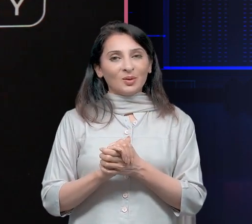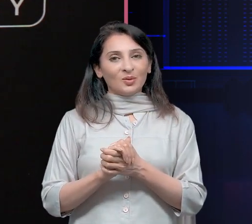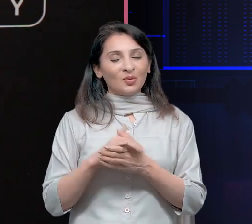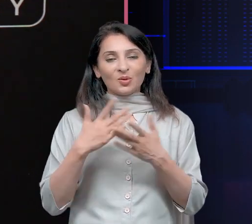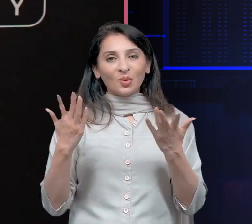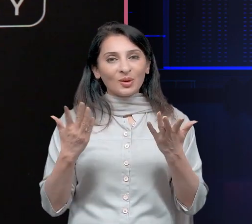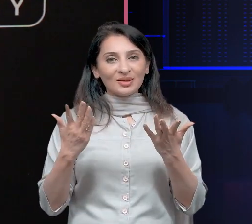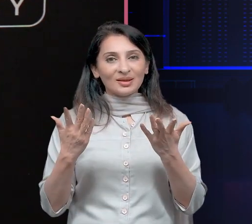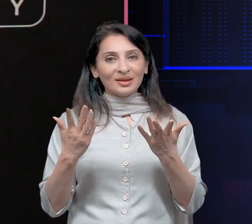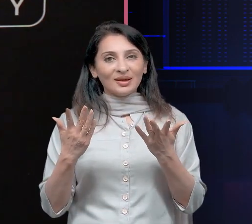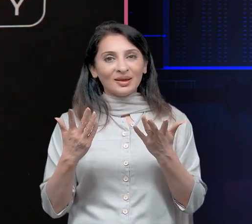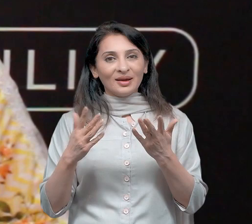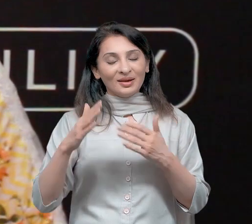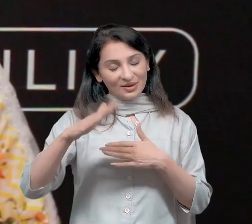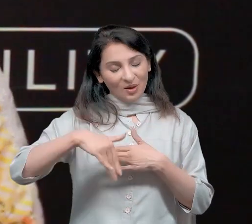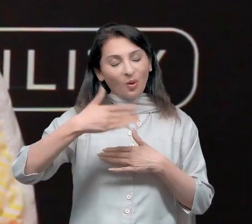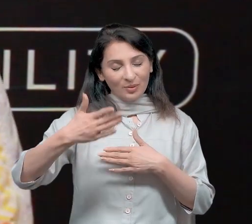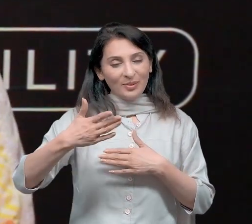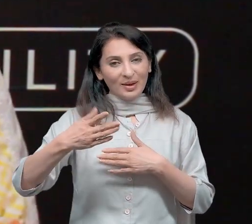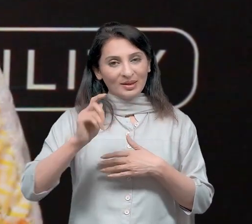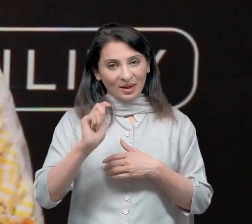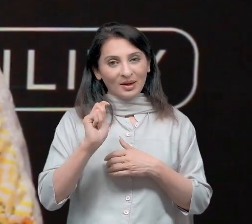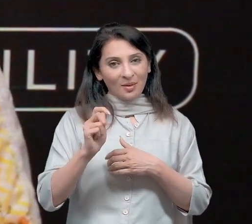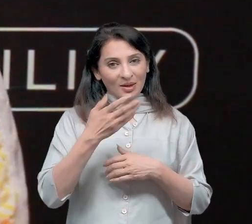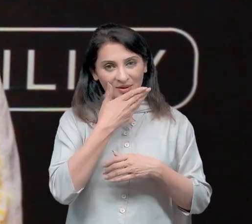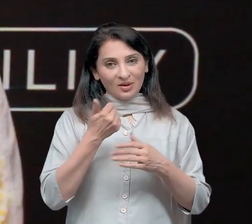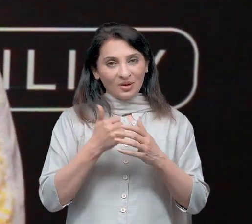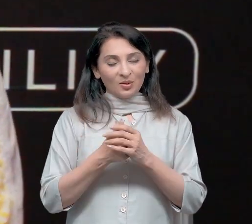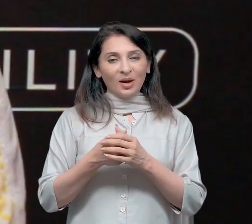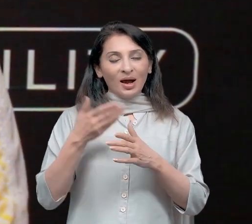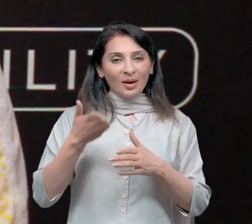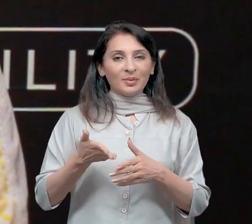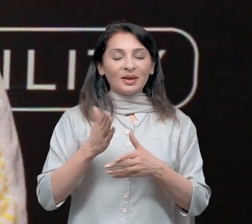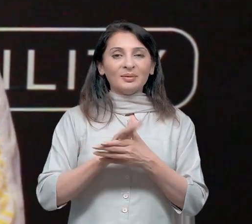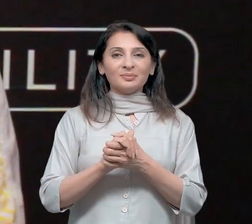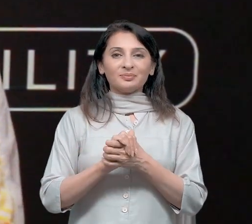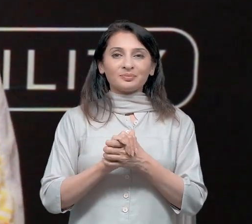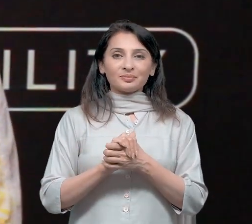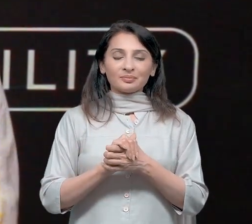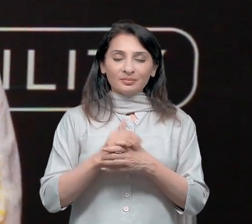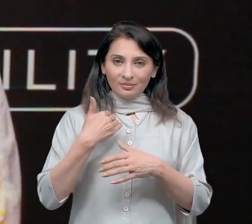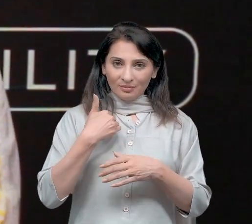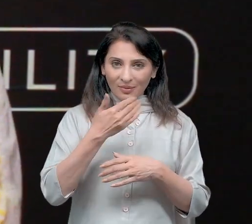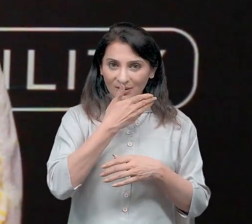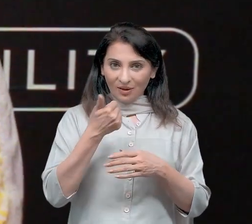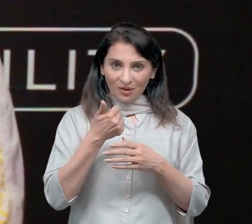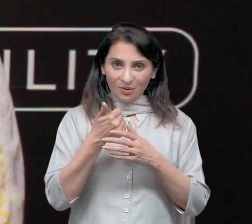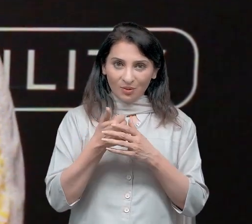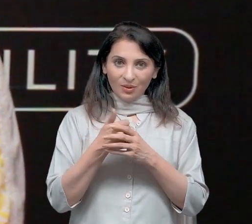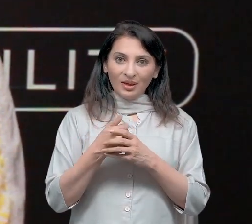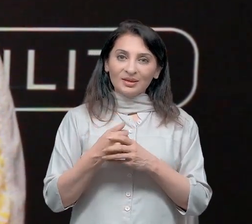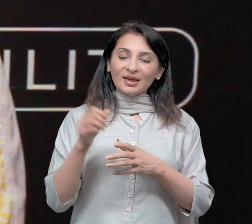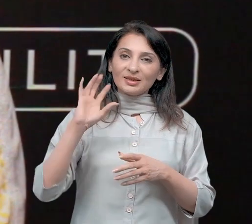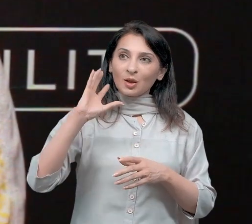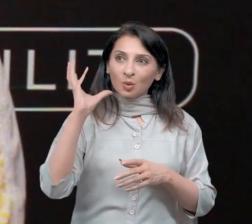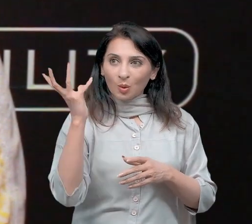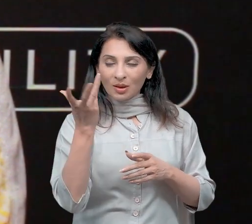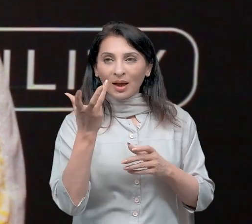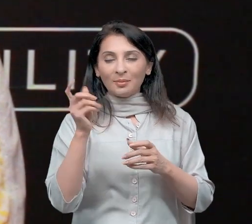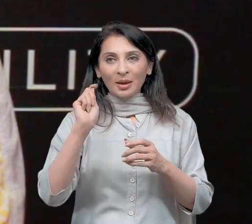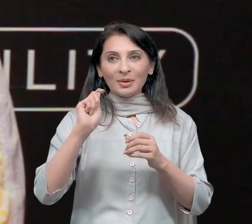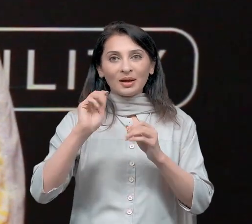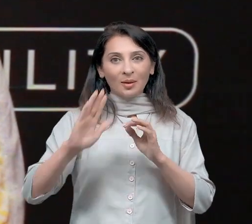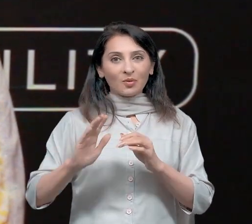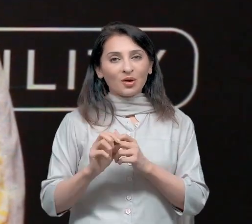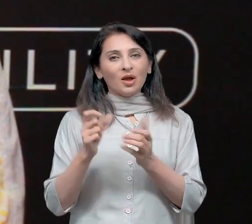ہیں. تو اس لیے میں چاہتی ہوں کہ جس طرح سے دنیا میں کام ہو رہا ہے، یونائٹڈ نیشن ڈیولپمنٹ پالیسی ہے، اسی طرح چائنا میں بھی اس کے